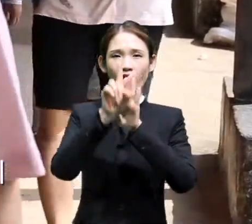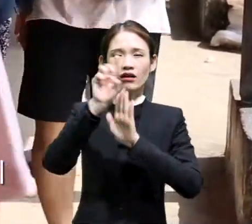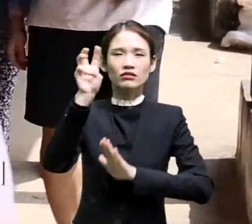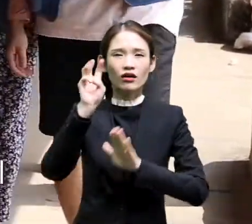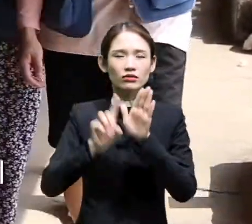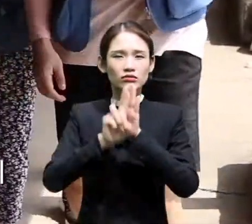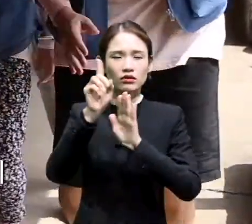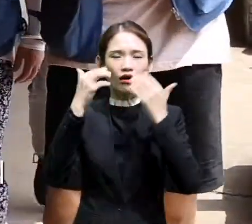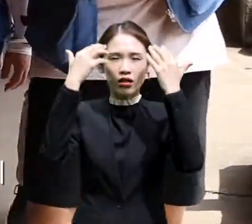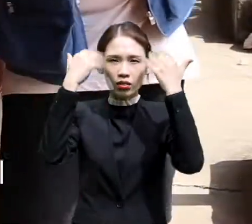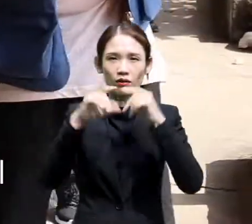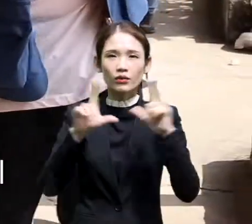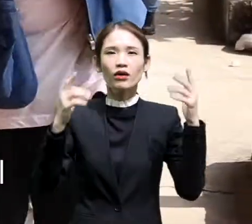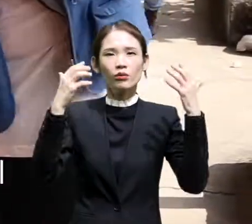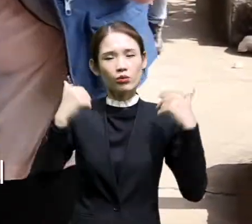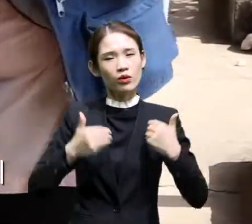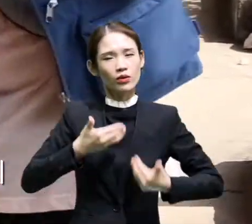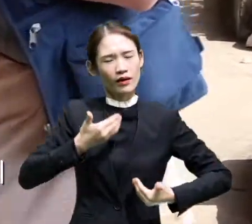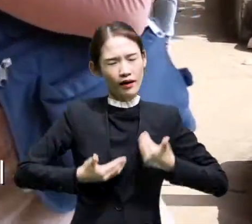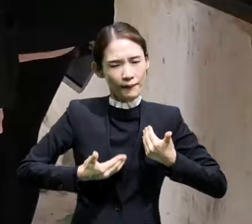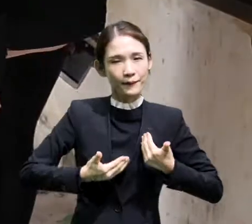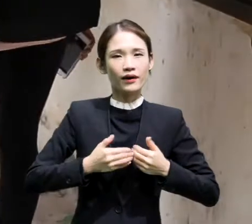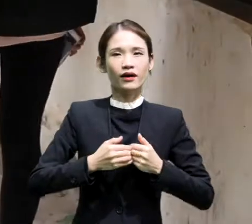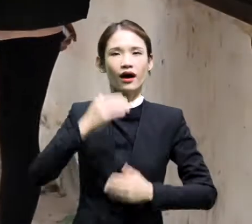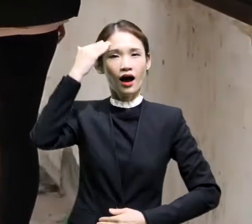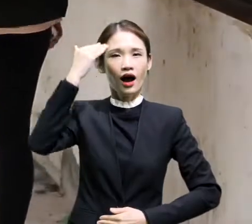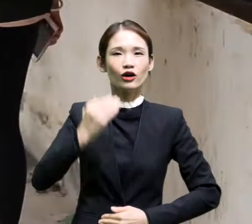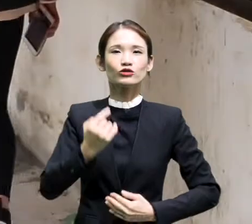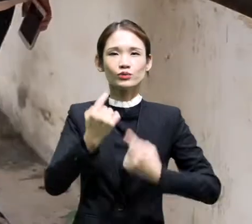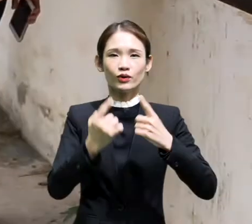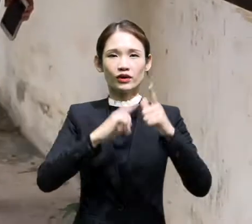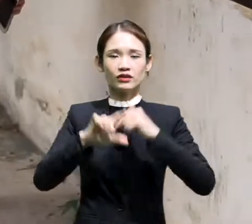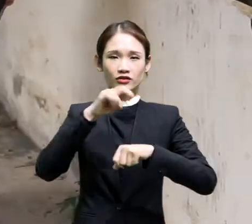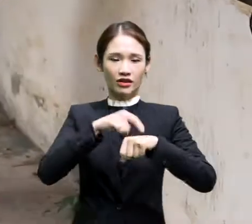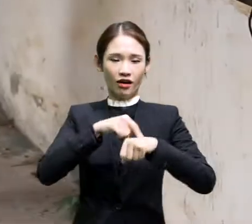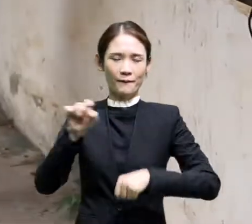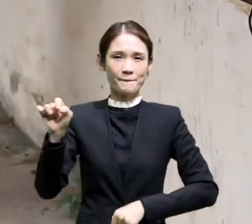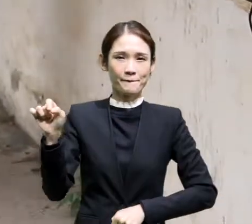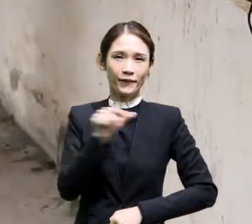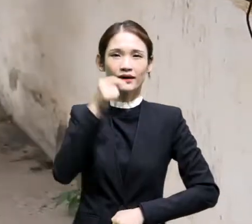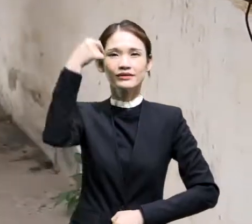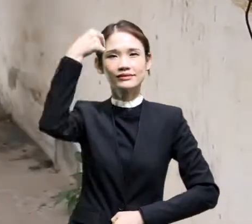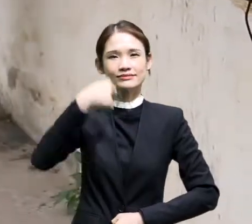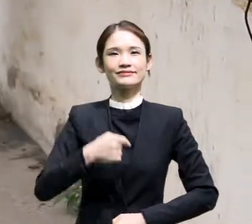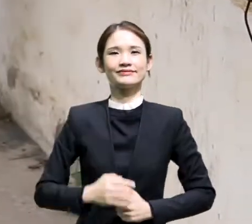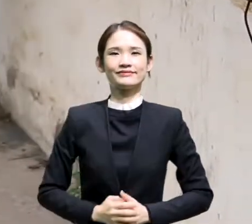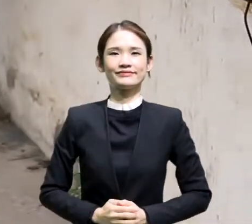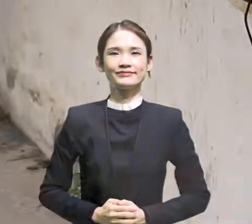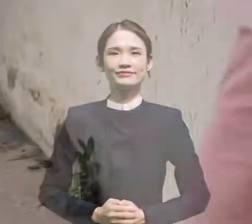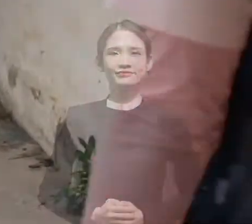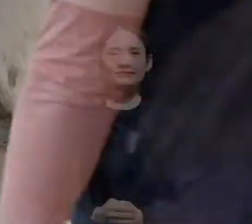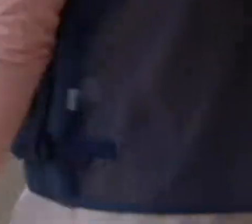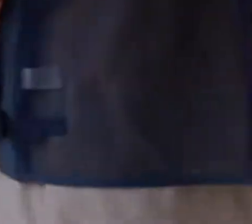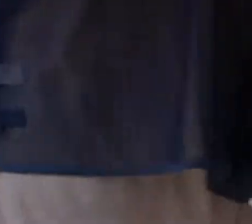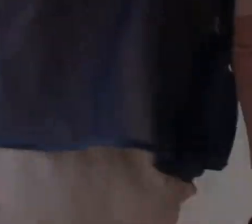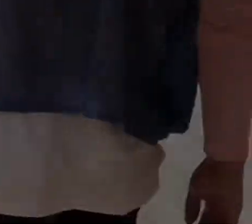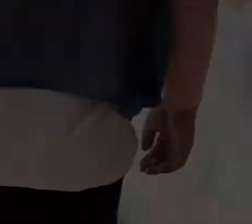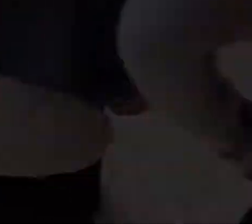30도를 웃도는 더운 날씨와 바쁜 일정 때문인지 이곳의 시간은 한국보다 더 빠르게 흐르는 것 같습니다.